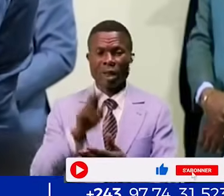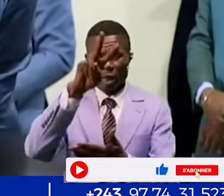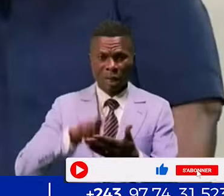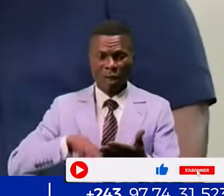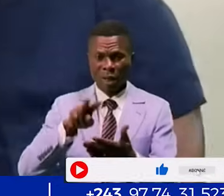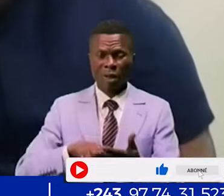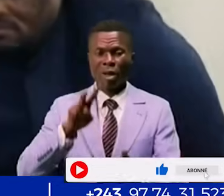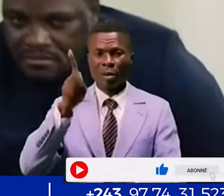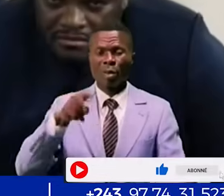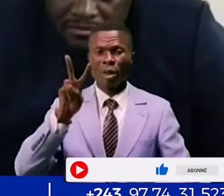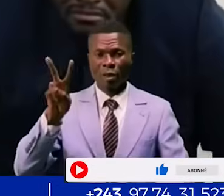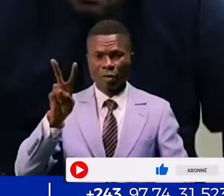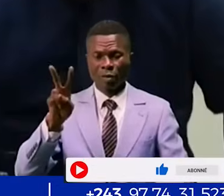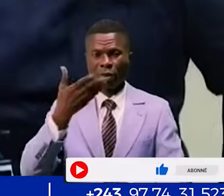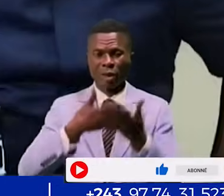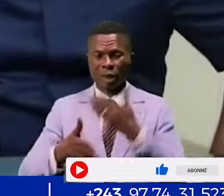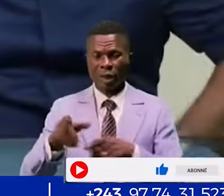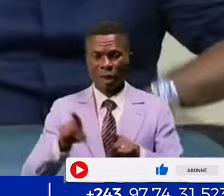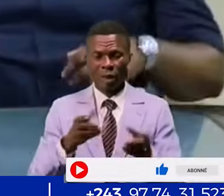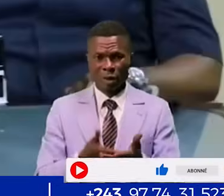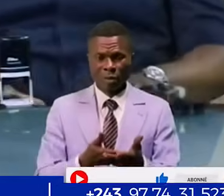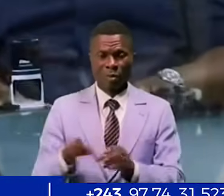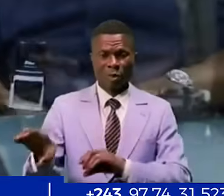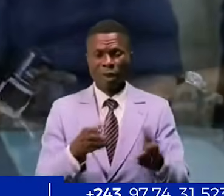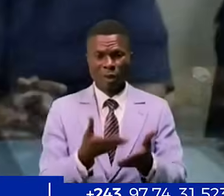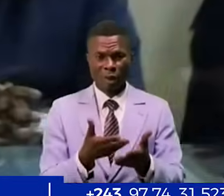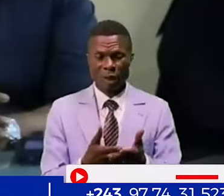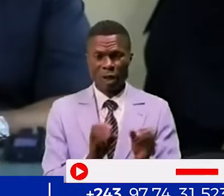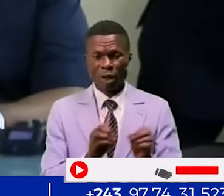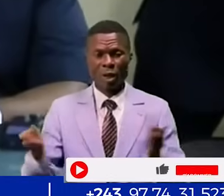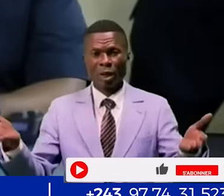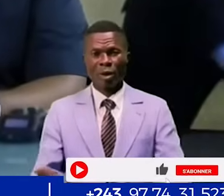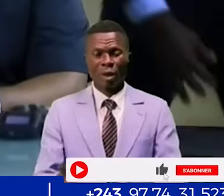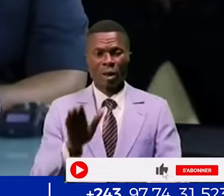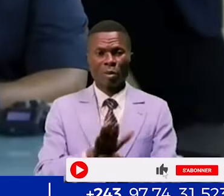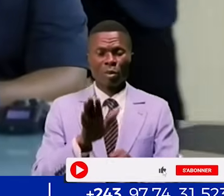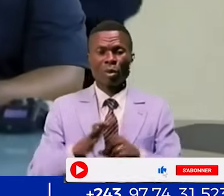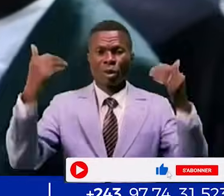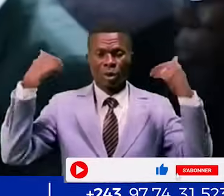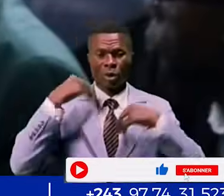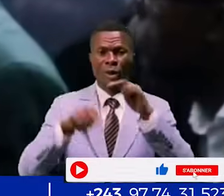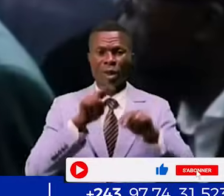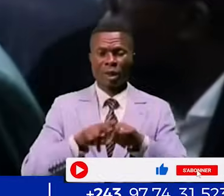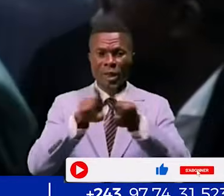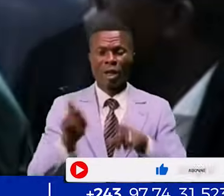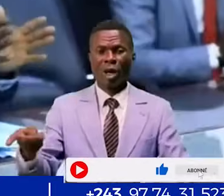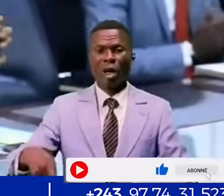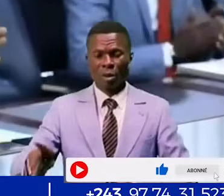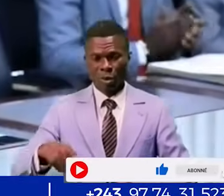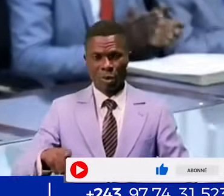de remise-reprise autant que le fauteuil. Cette cérémonie s'est déroulée en présence de plusieurs autorités nationales et